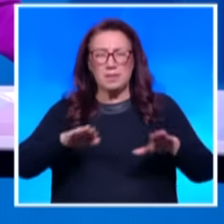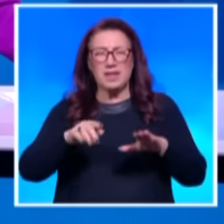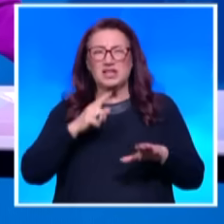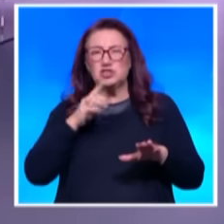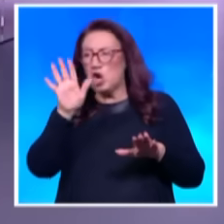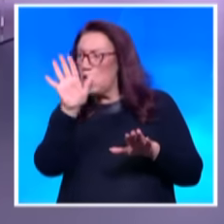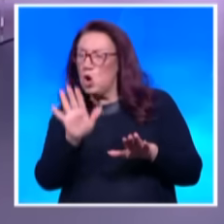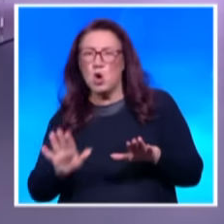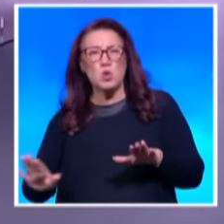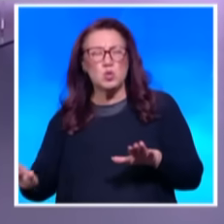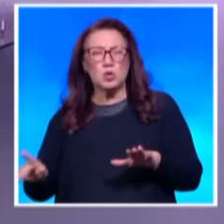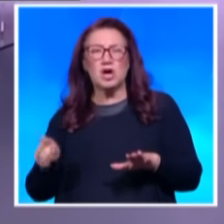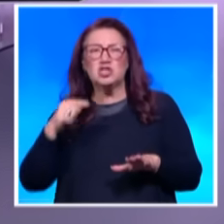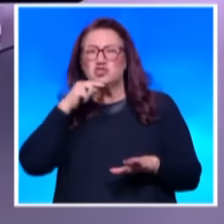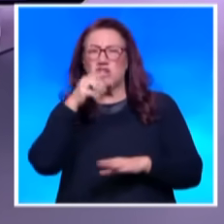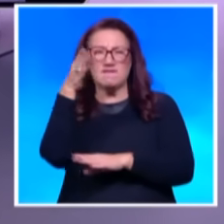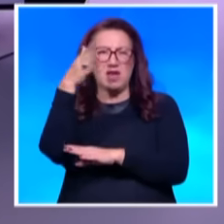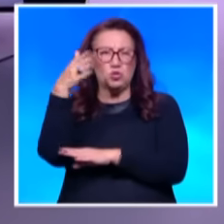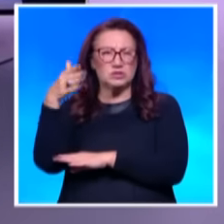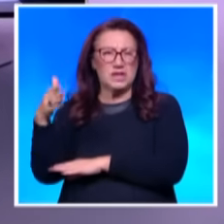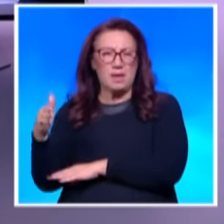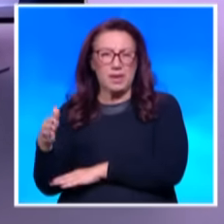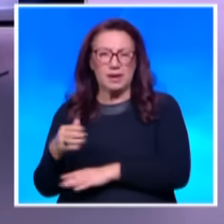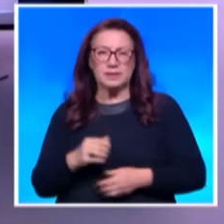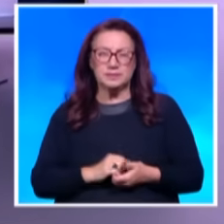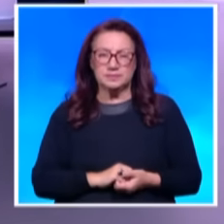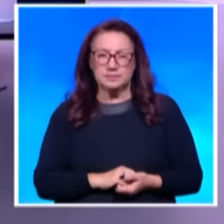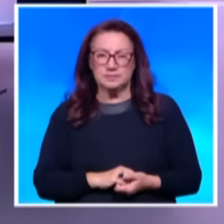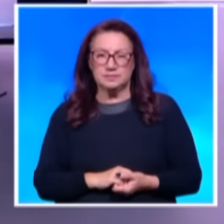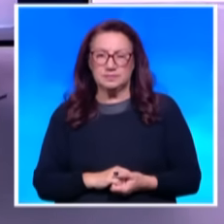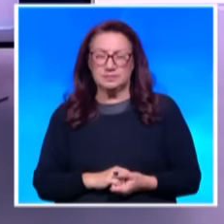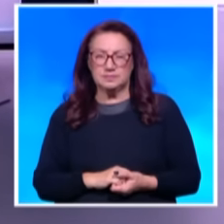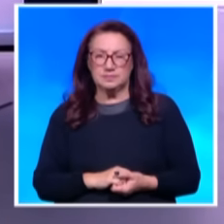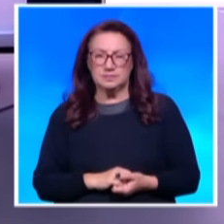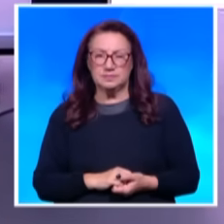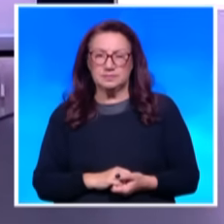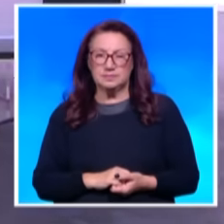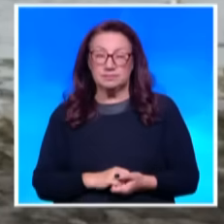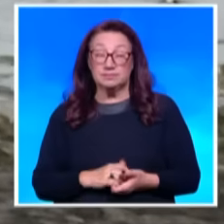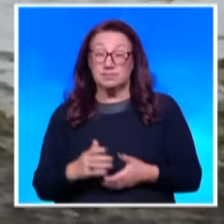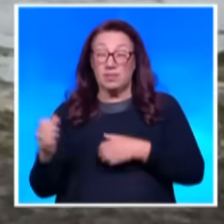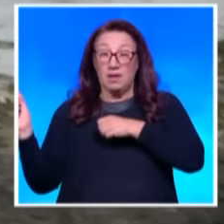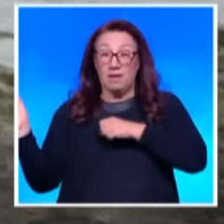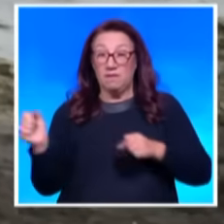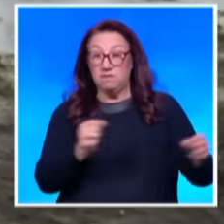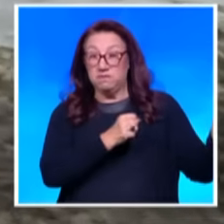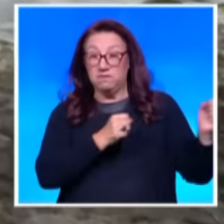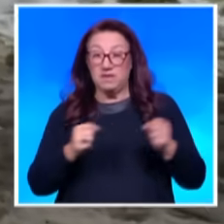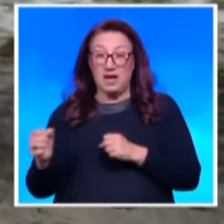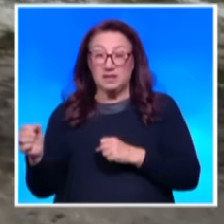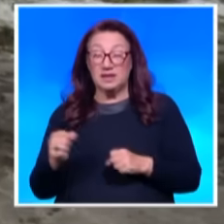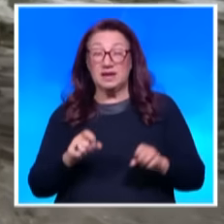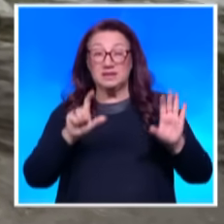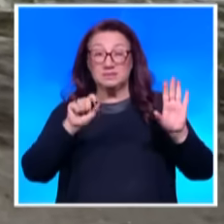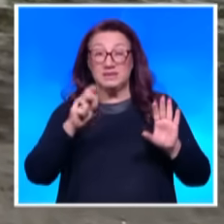червен. Елеонора Дъбова с подробностите сега. Здравей! Здравейте! Вятърът е със скорост от 72